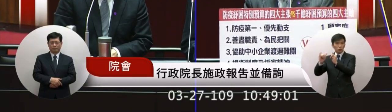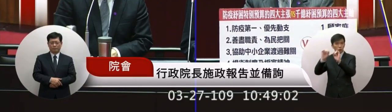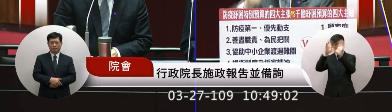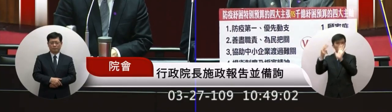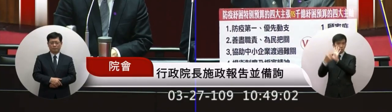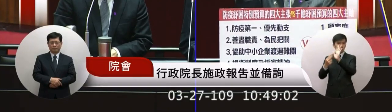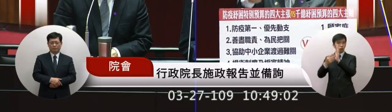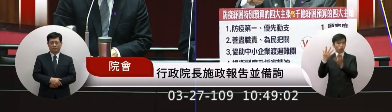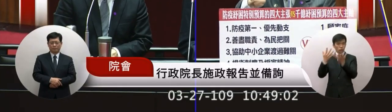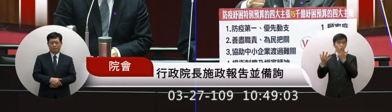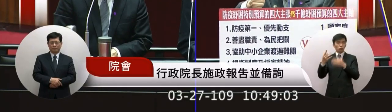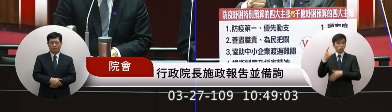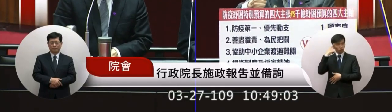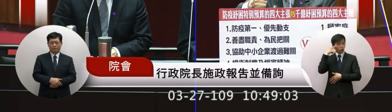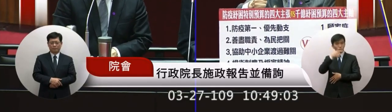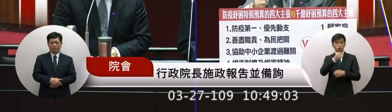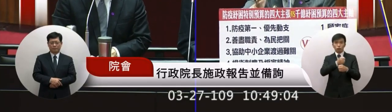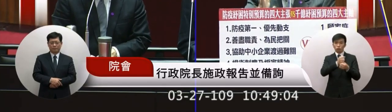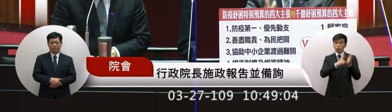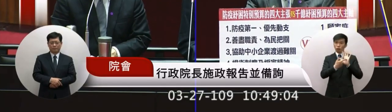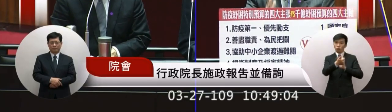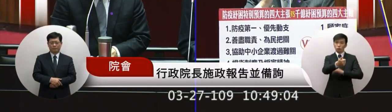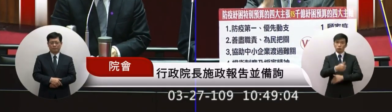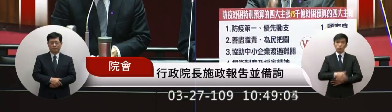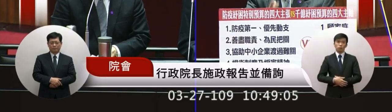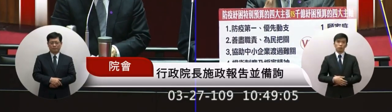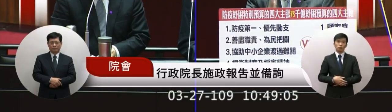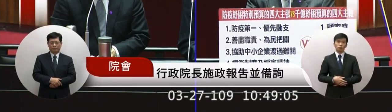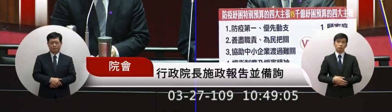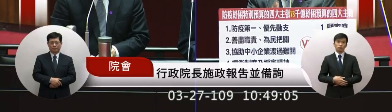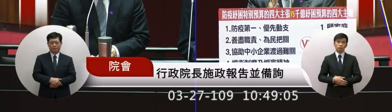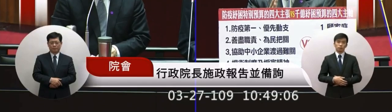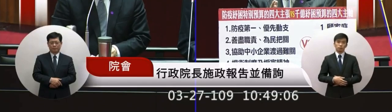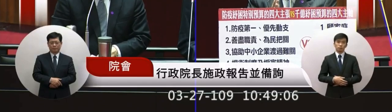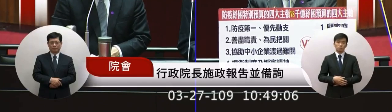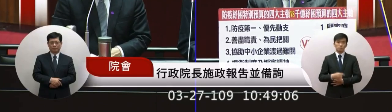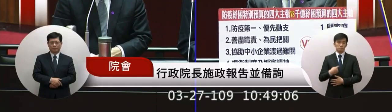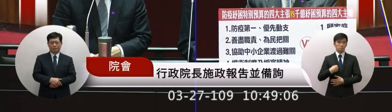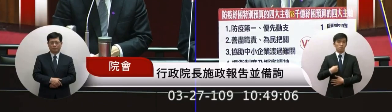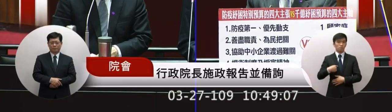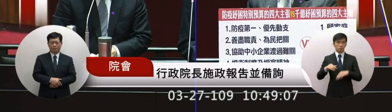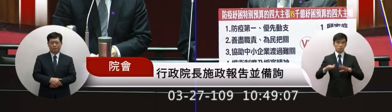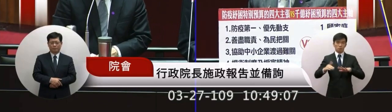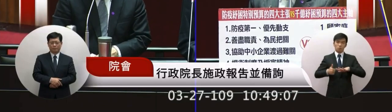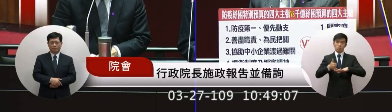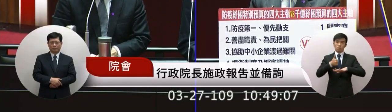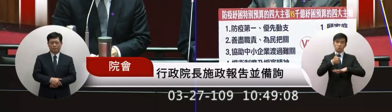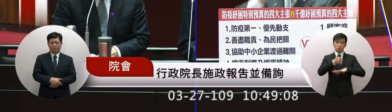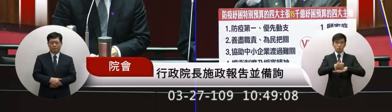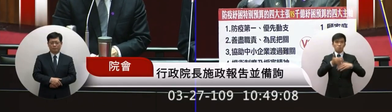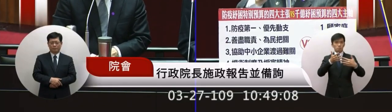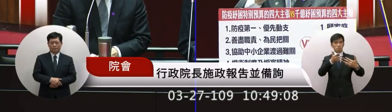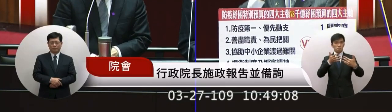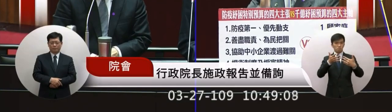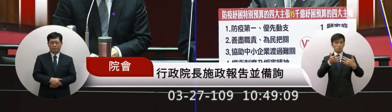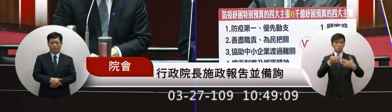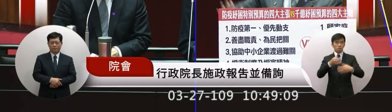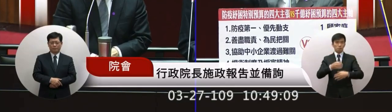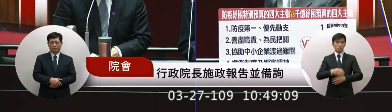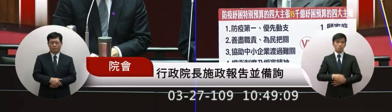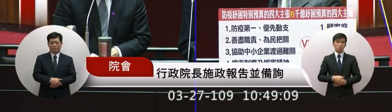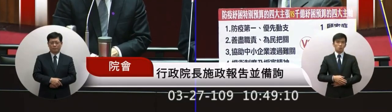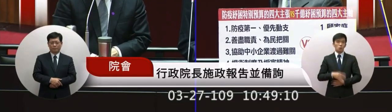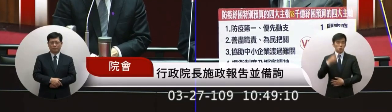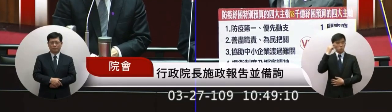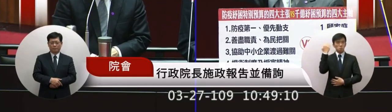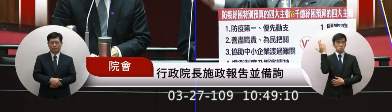我感觉你做了袂歹。我今仔日徛在 这这阵的当中，我感觉一个月当